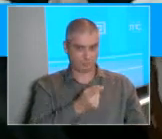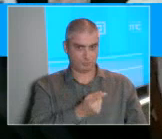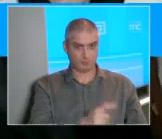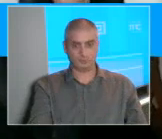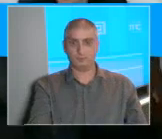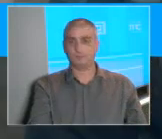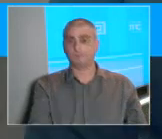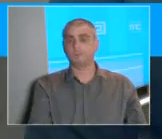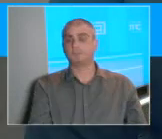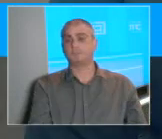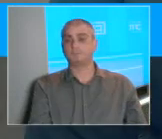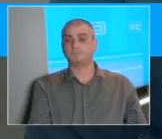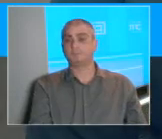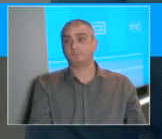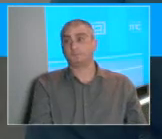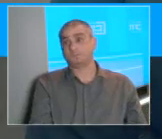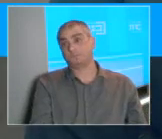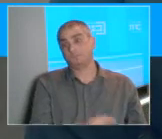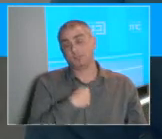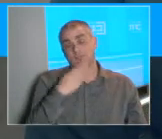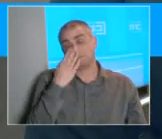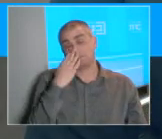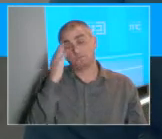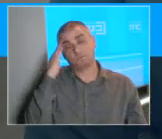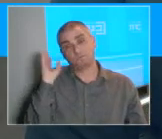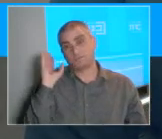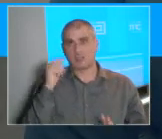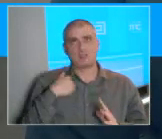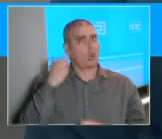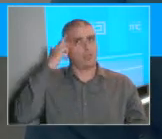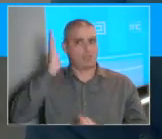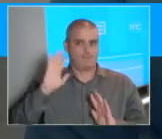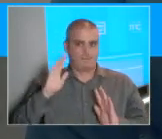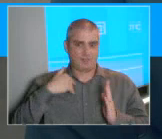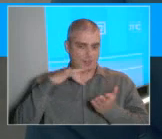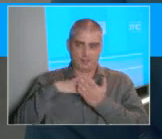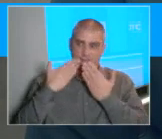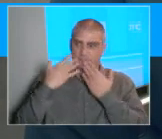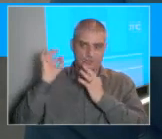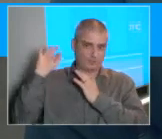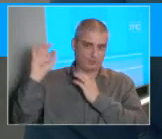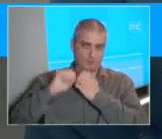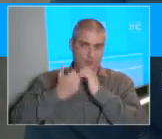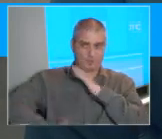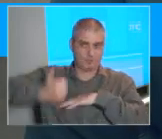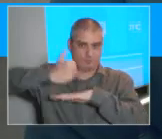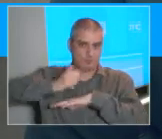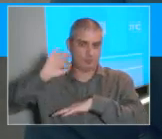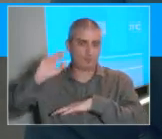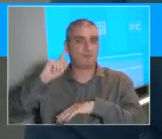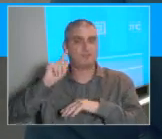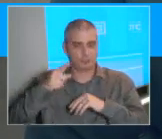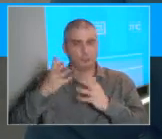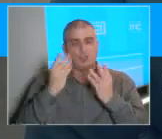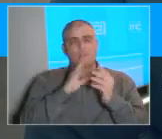אומרת. זה מה שאני מעריכה. אני לא נביאה ואני לא יושבת בישיבות שלהם או בראש שלהם, אבל יש